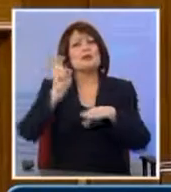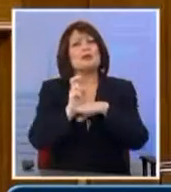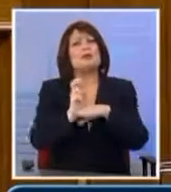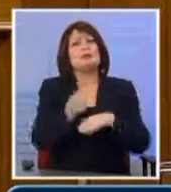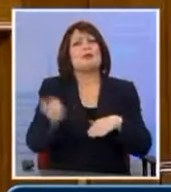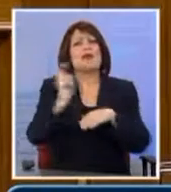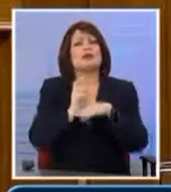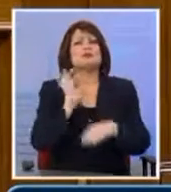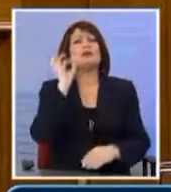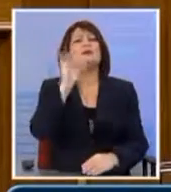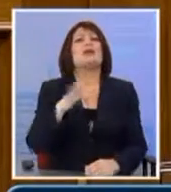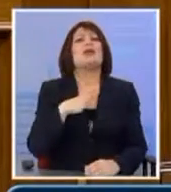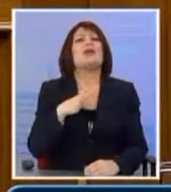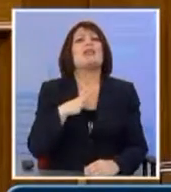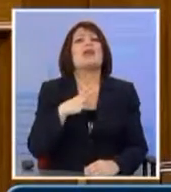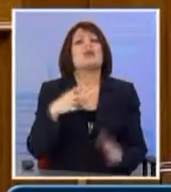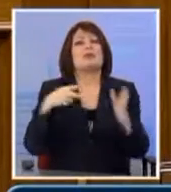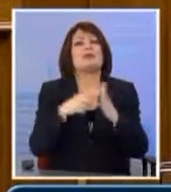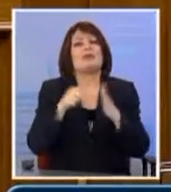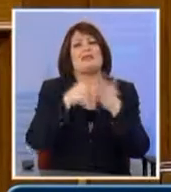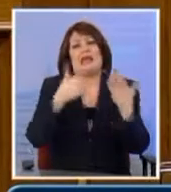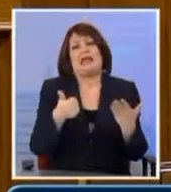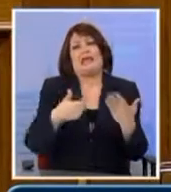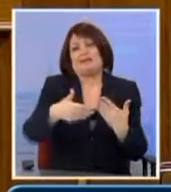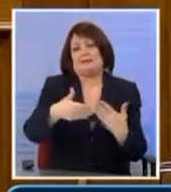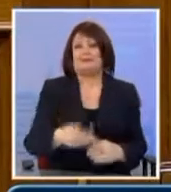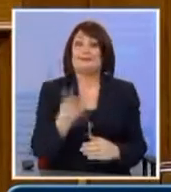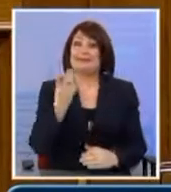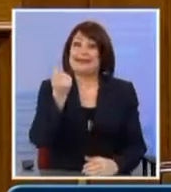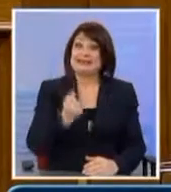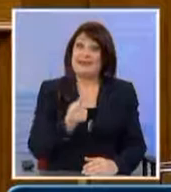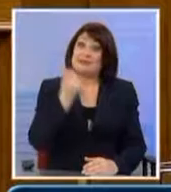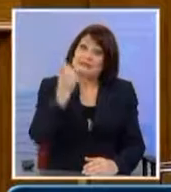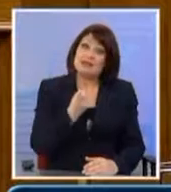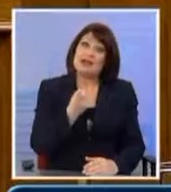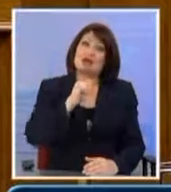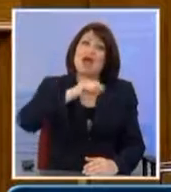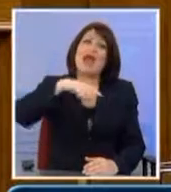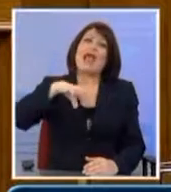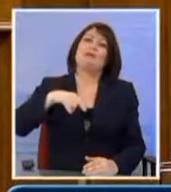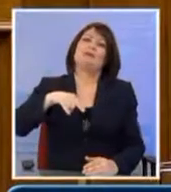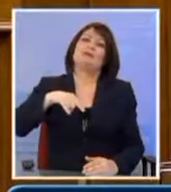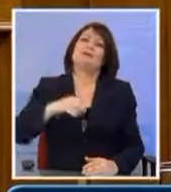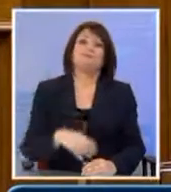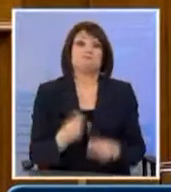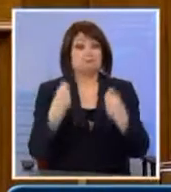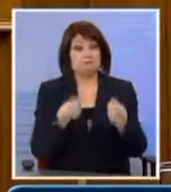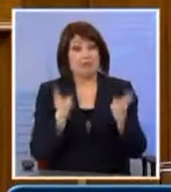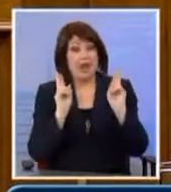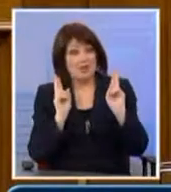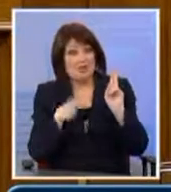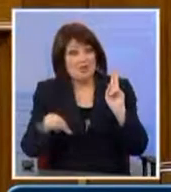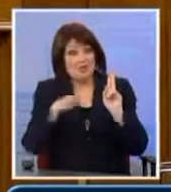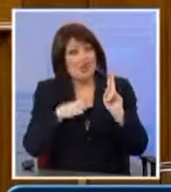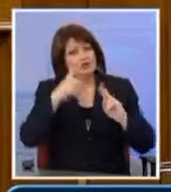πλεονάσματος που στοχεύουμε να επιτύχουμε το 2016, το οποίο είναι, θυμίζω, 4,5% του ΑΕΠ. Αυτό δίνει ελπίδα ότι τα